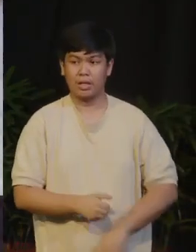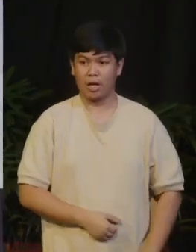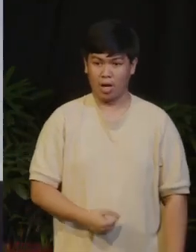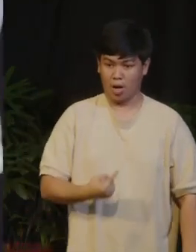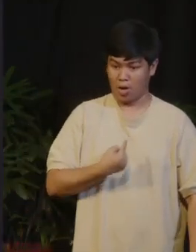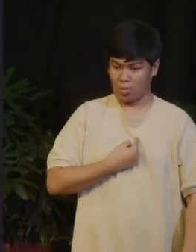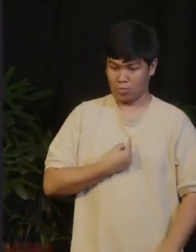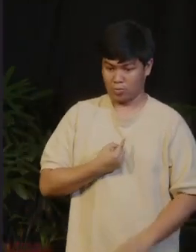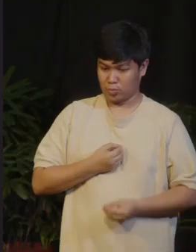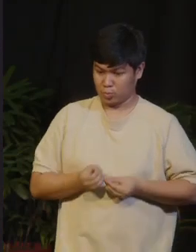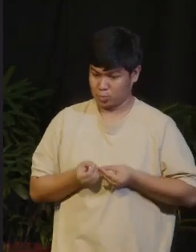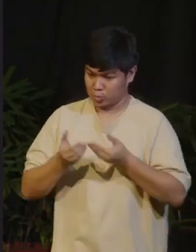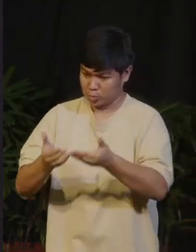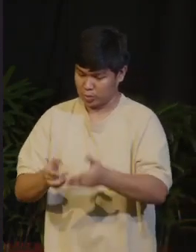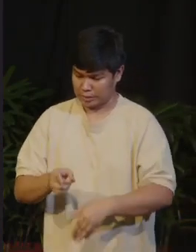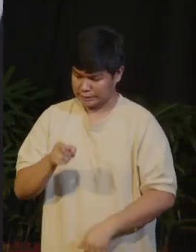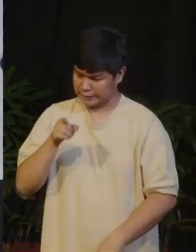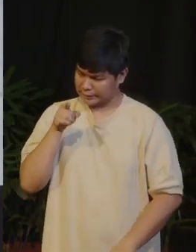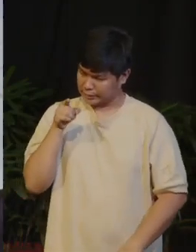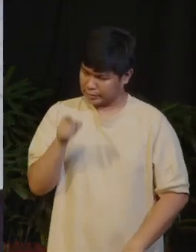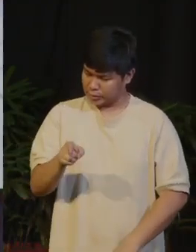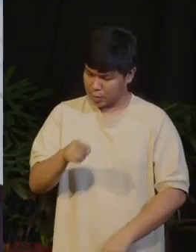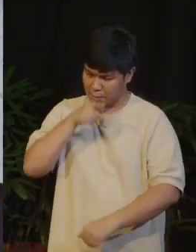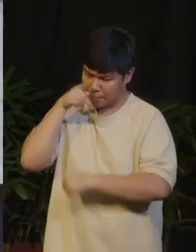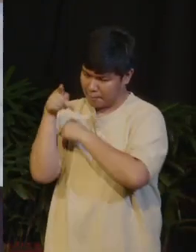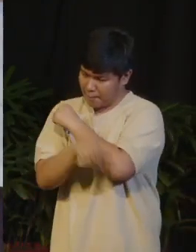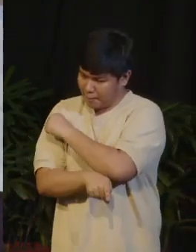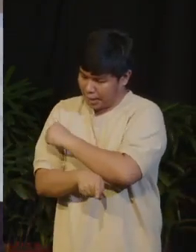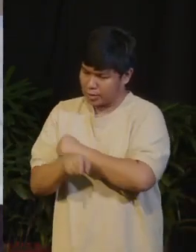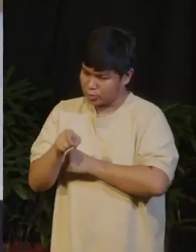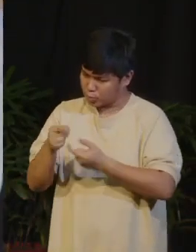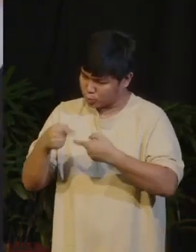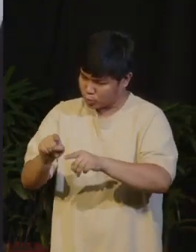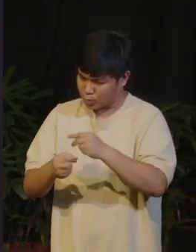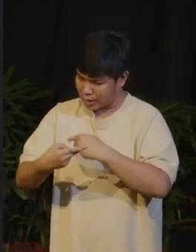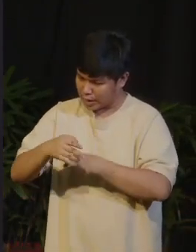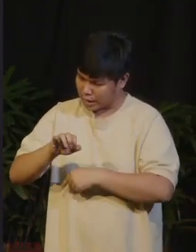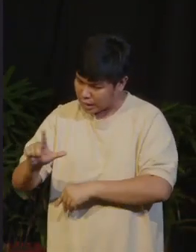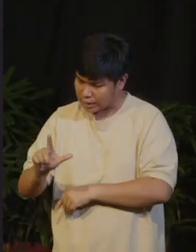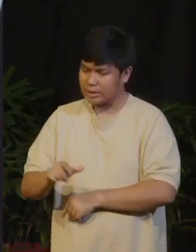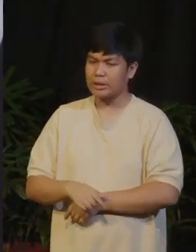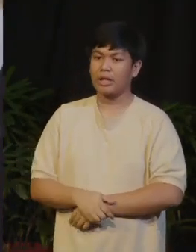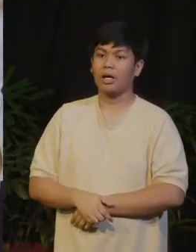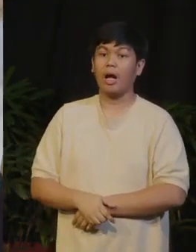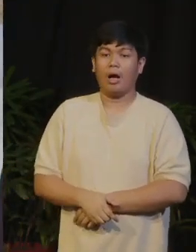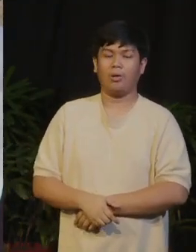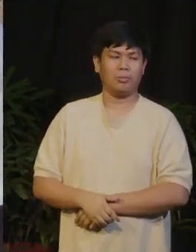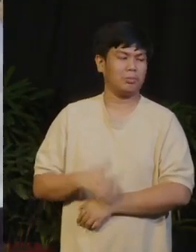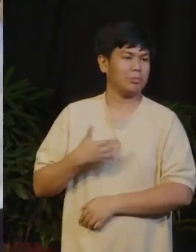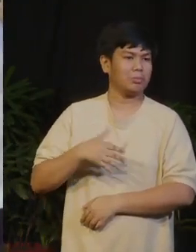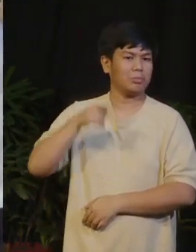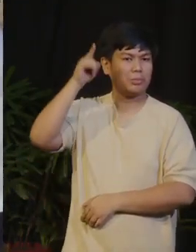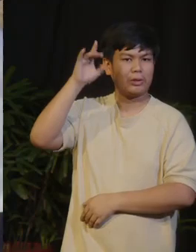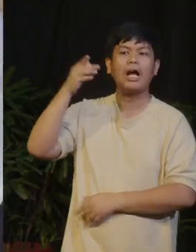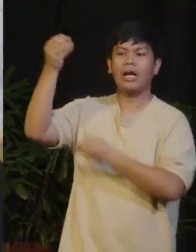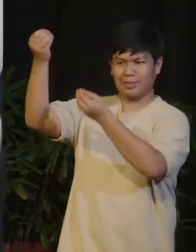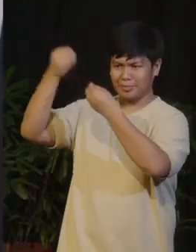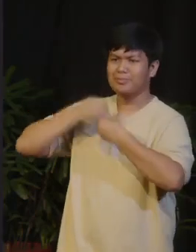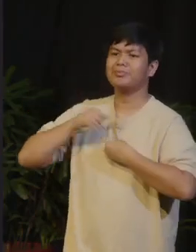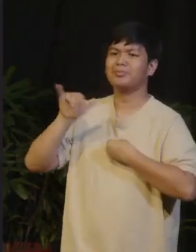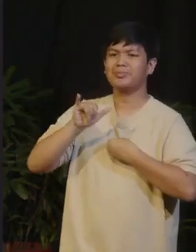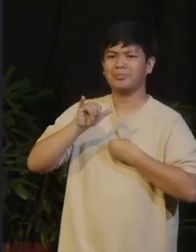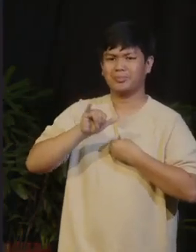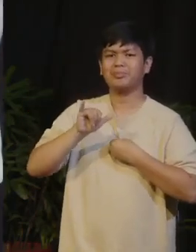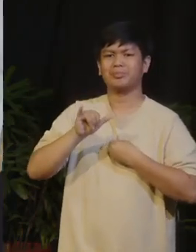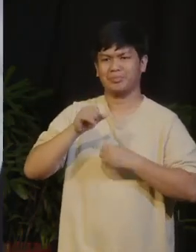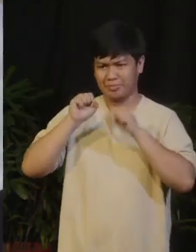inyong ipinapatol sa inyong mga pinakikitunguhan, sa inyong mga kapwa Kristiyano, sa inyong mga kaibigan, sila ay